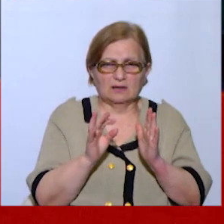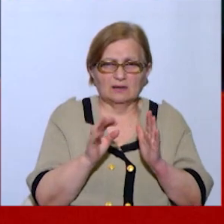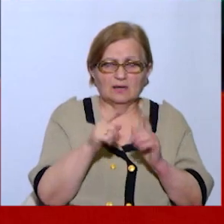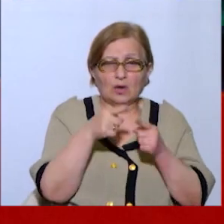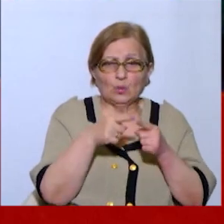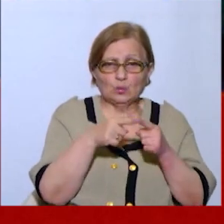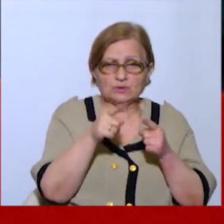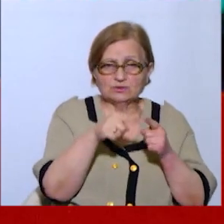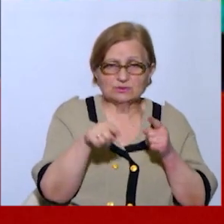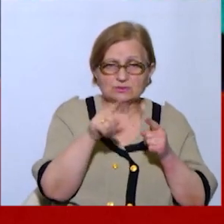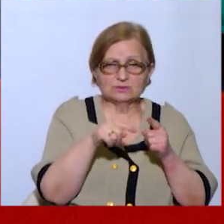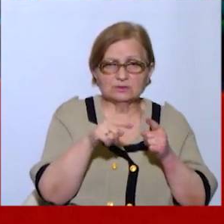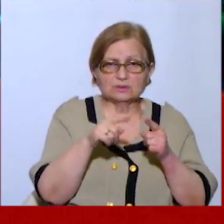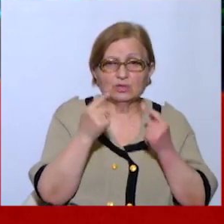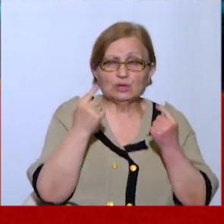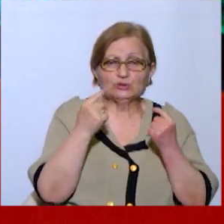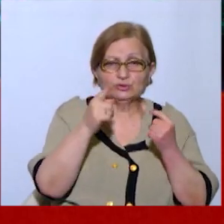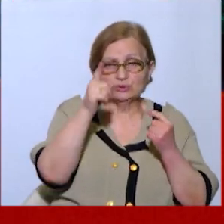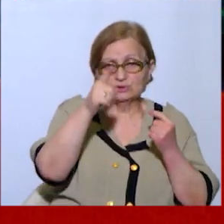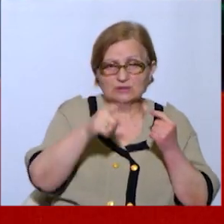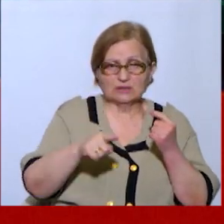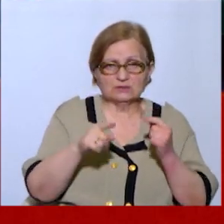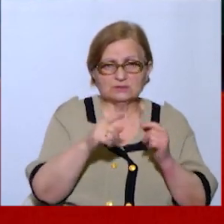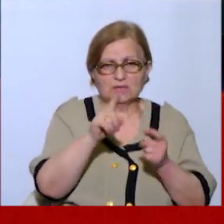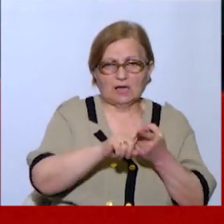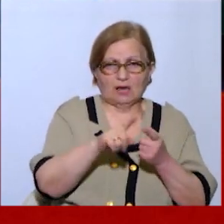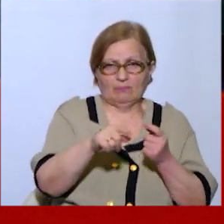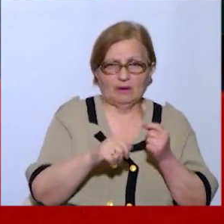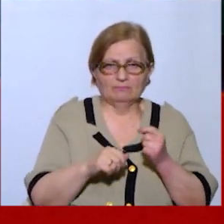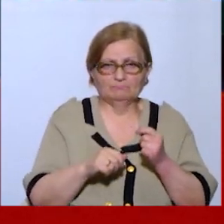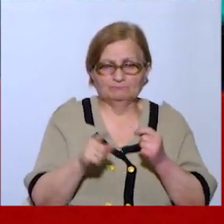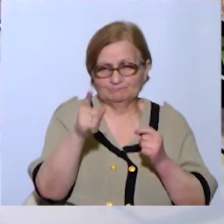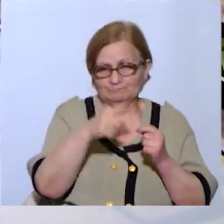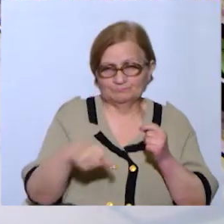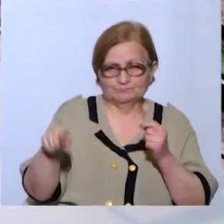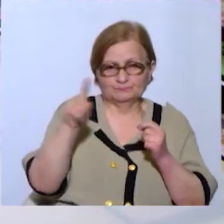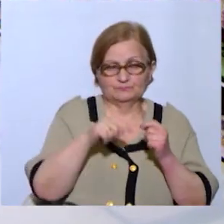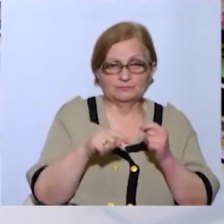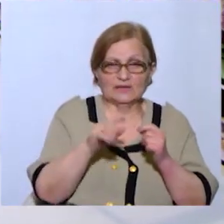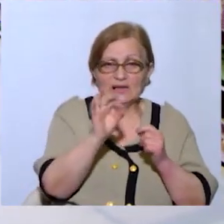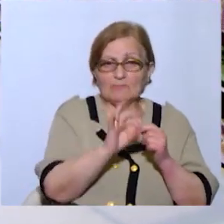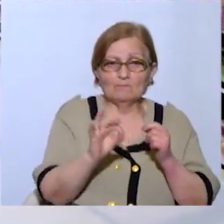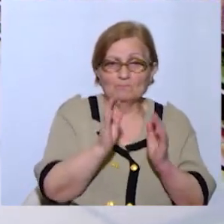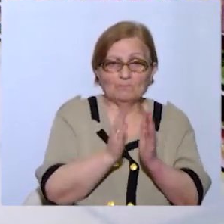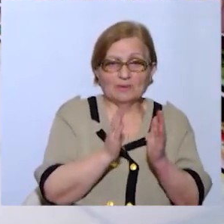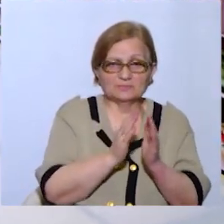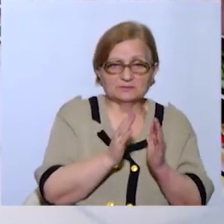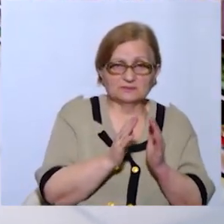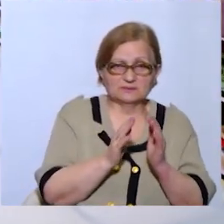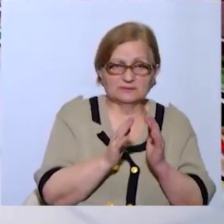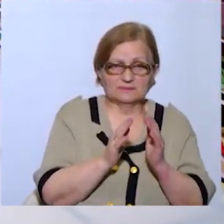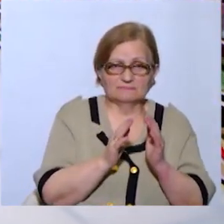კუთხეში ჩახაზული და აგრეთვე დიდ წრეწირს ეხება. მოდით პატარა წრეწირის რადიუსი, აი ეს